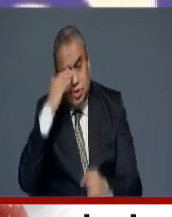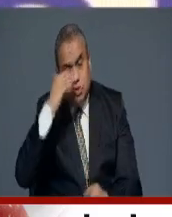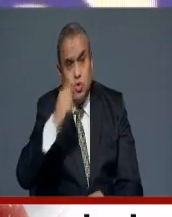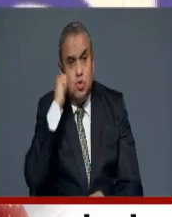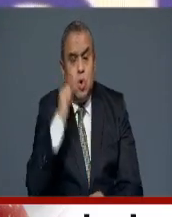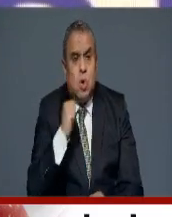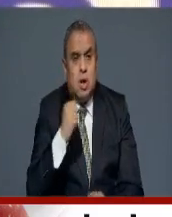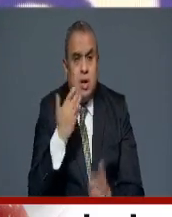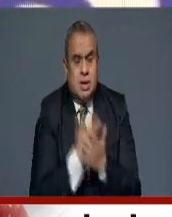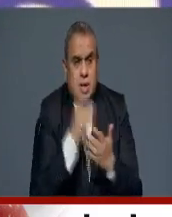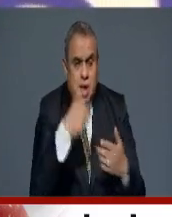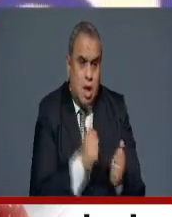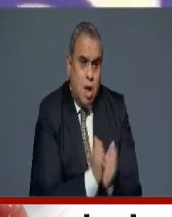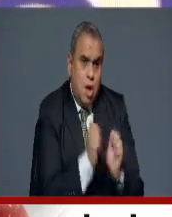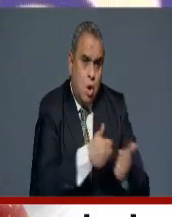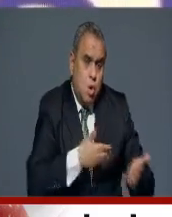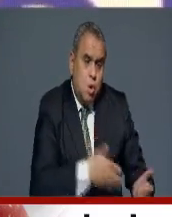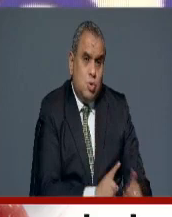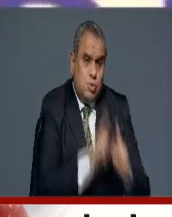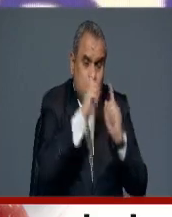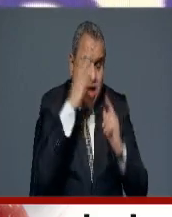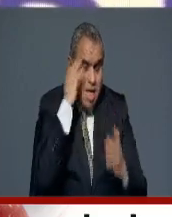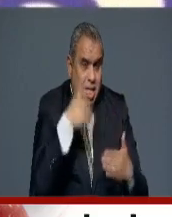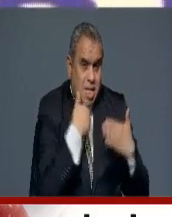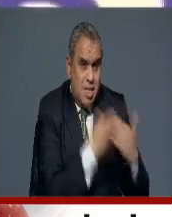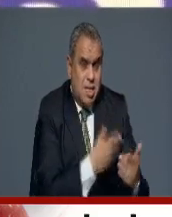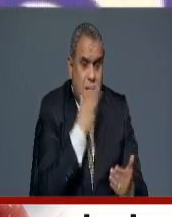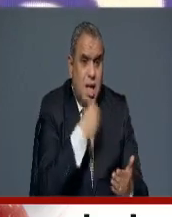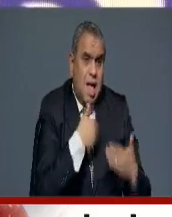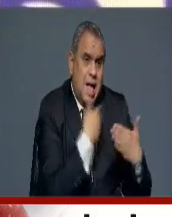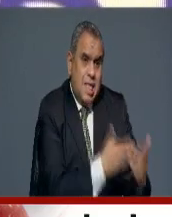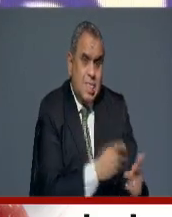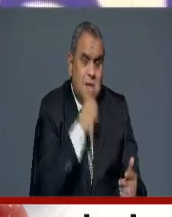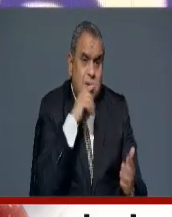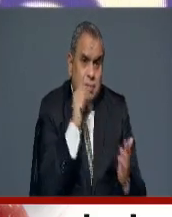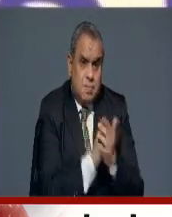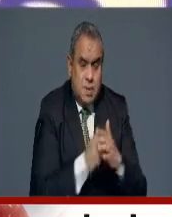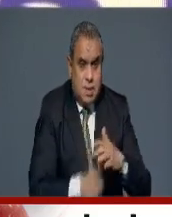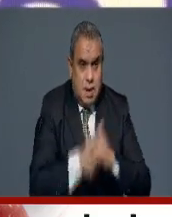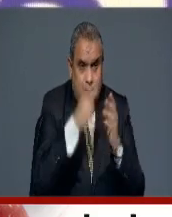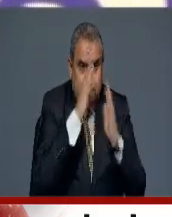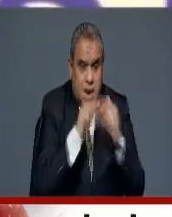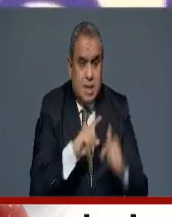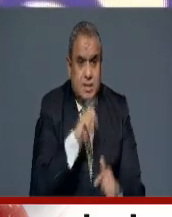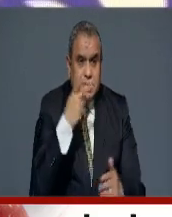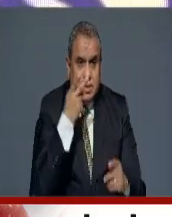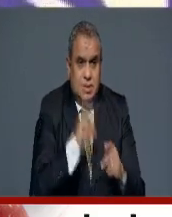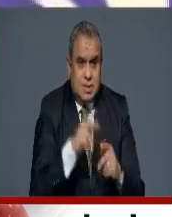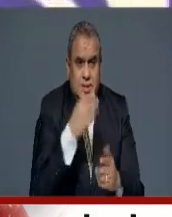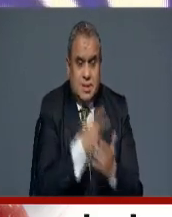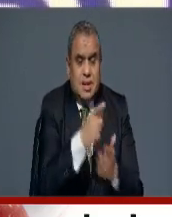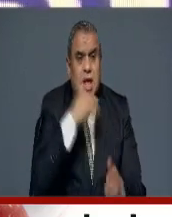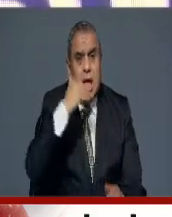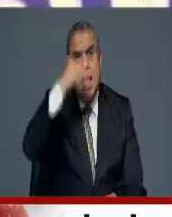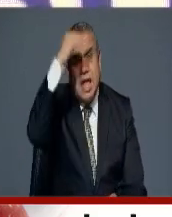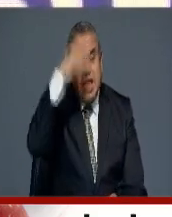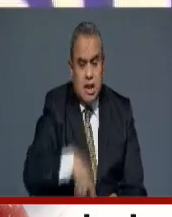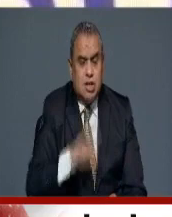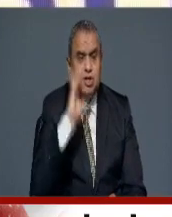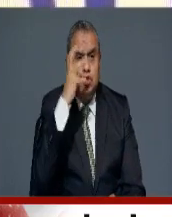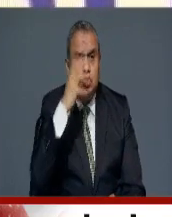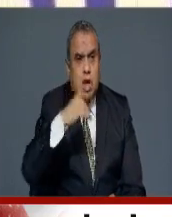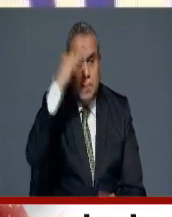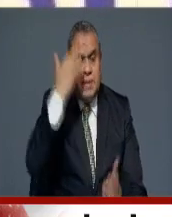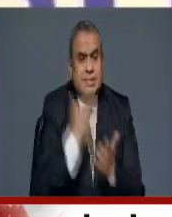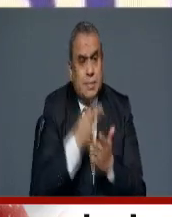علشان نفرح أبناء شهدائنا الأبطال اللي ضحوا حياتهم كلها علشان خاطر مصر، لا كمان عشان الأجيال الجديدة يعرفوا يعني